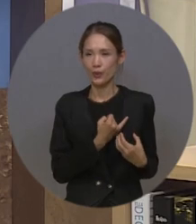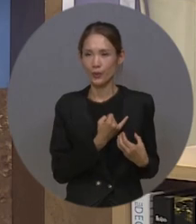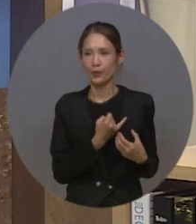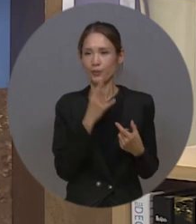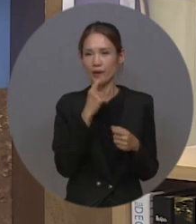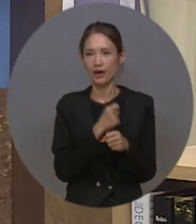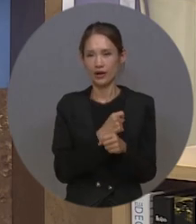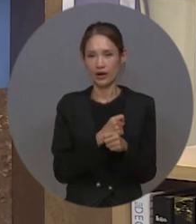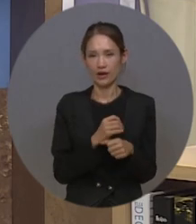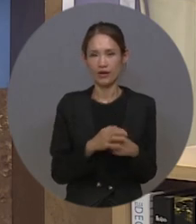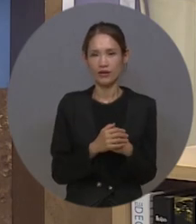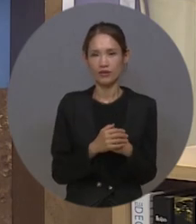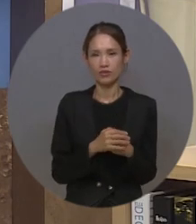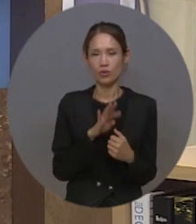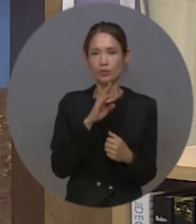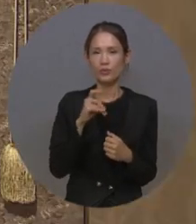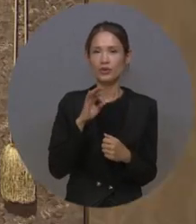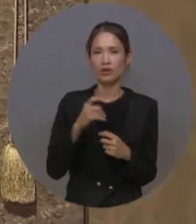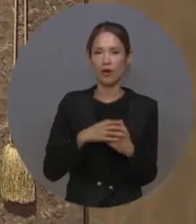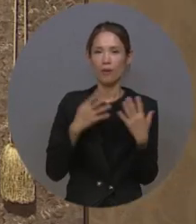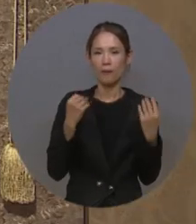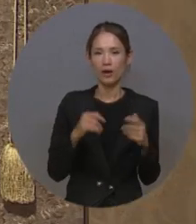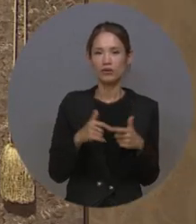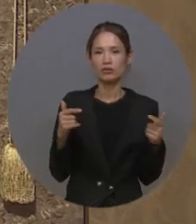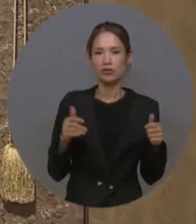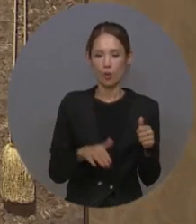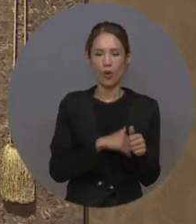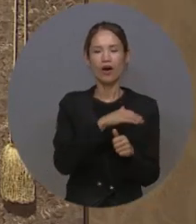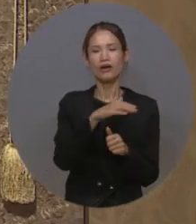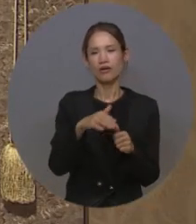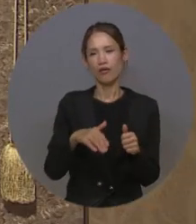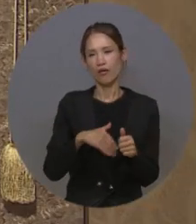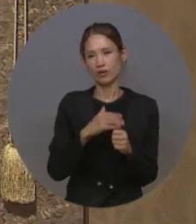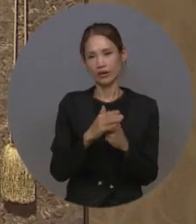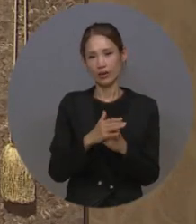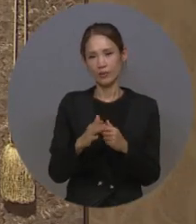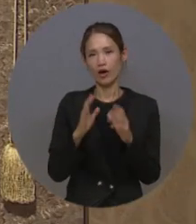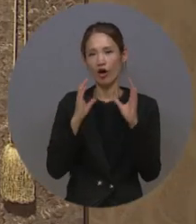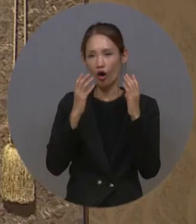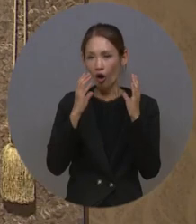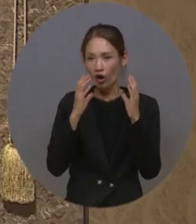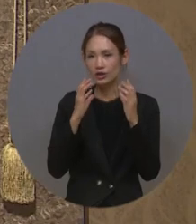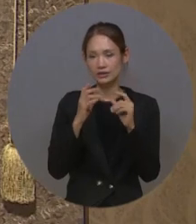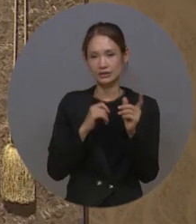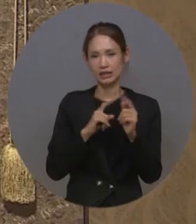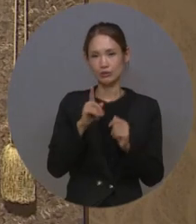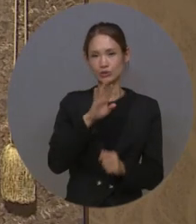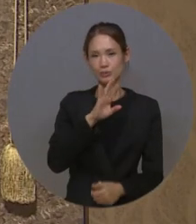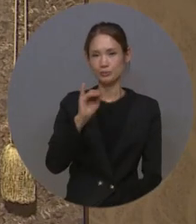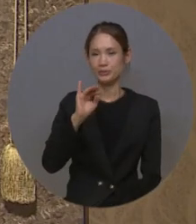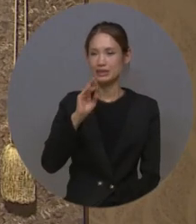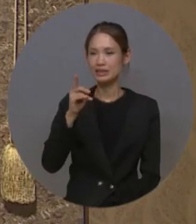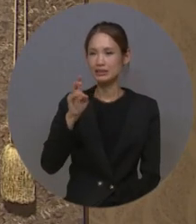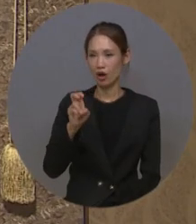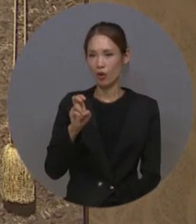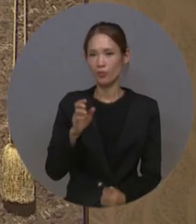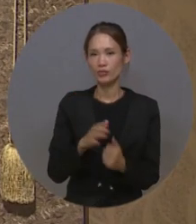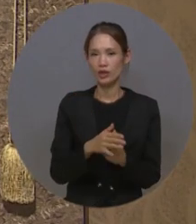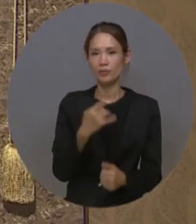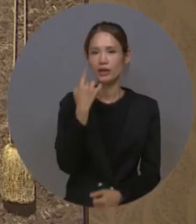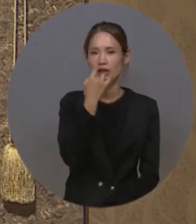네. 점점 많아지고 있어요. 환경이 이렇다 보니까 어린아이들 대반이 다 비염 때문에 네. 입으로 숨